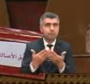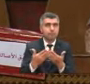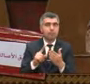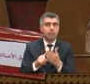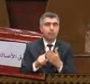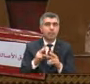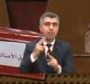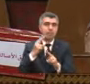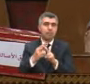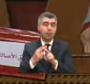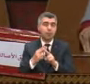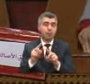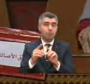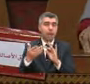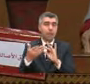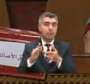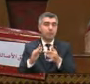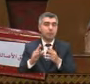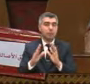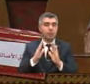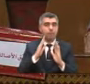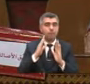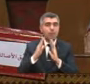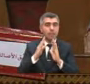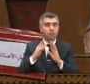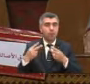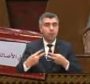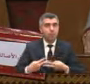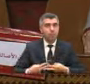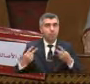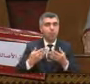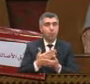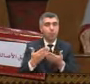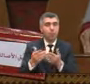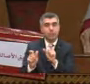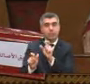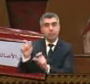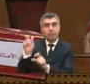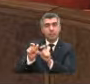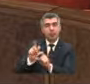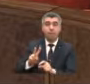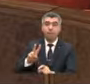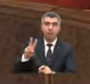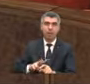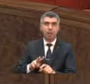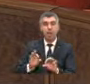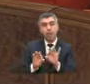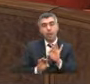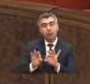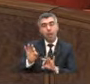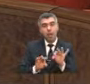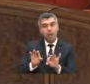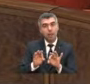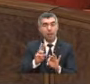باسم التكنولوجيا ووسائل التواصل في عالم افتراضي لكن ضحاياه من الواقع. عن الإجراءات والتدابير